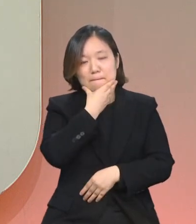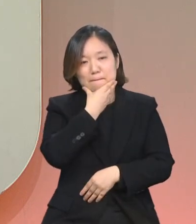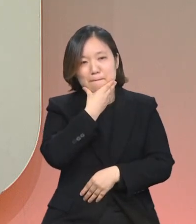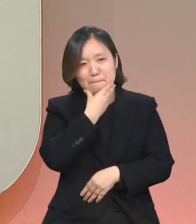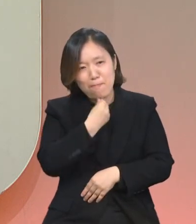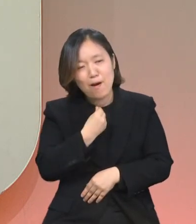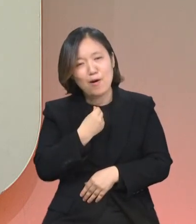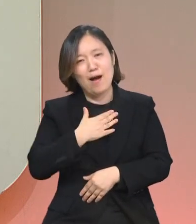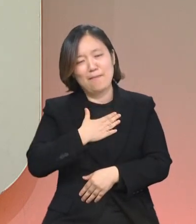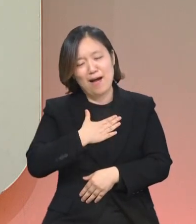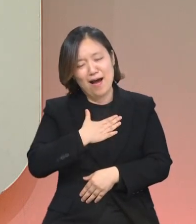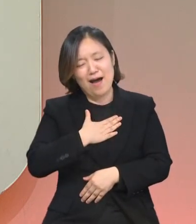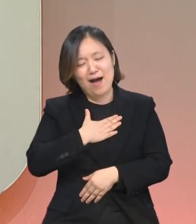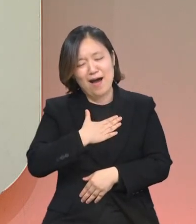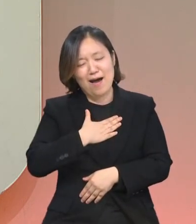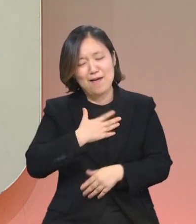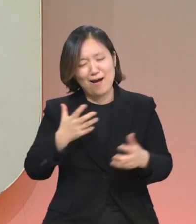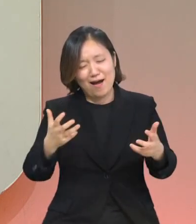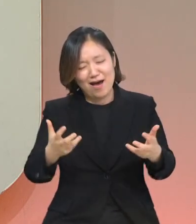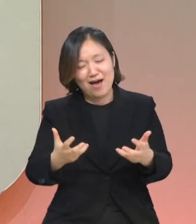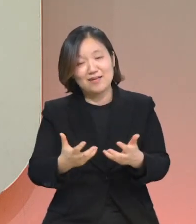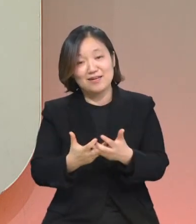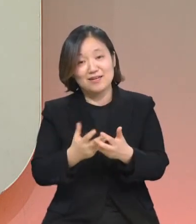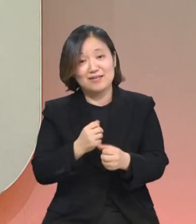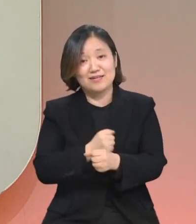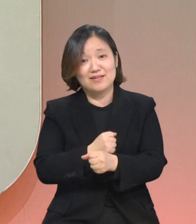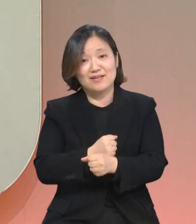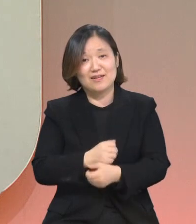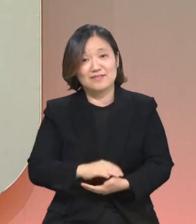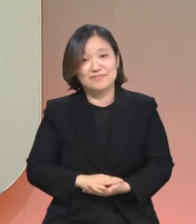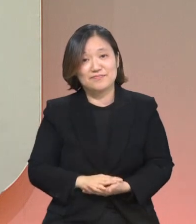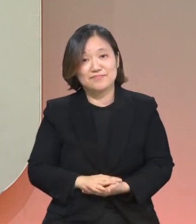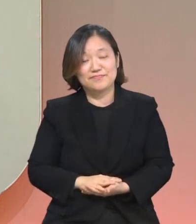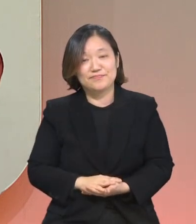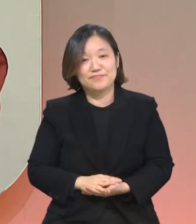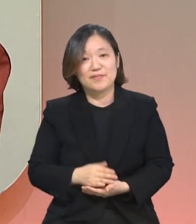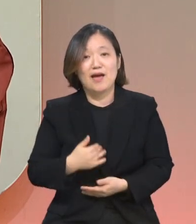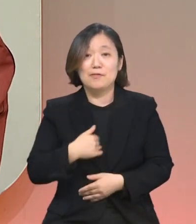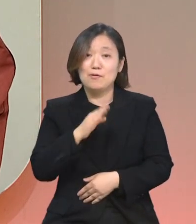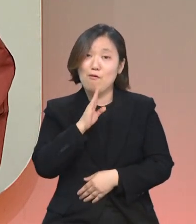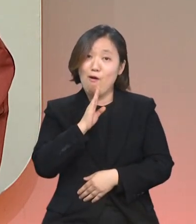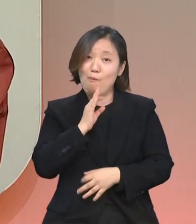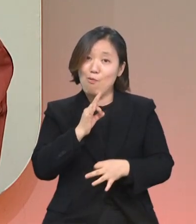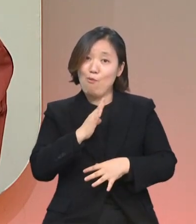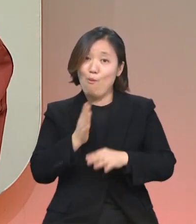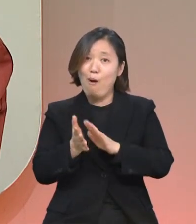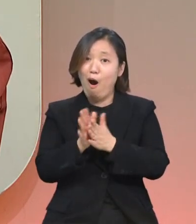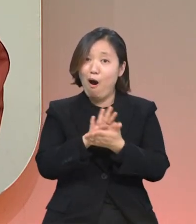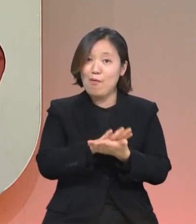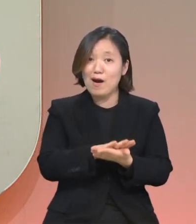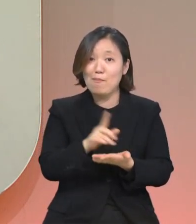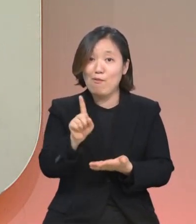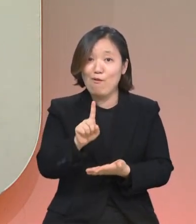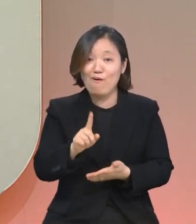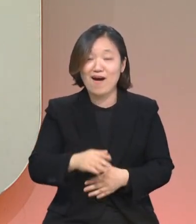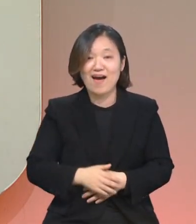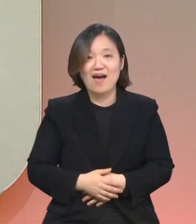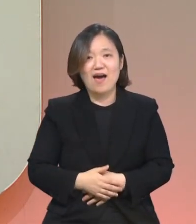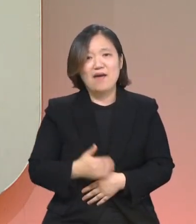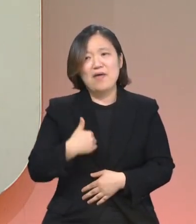행복한 감정이 밑바닥에서 이렇게 막 솟구치더래요 그러면서 진짜 놀라운 변화가 뭐냐면 예전에